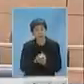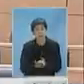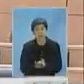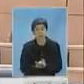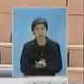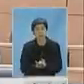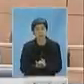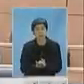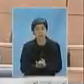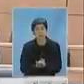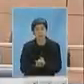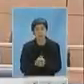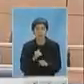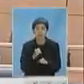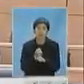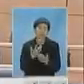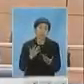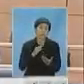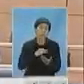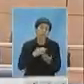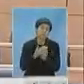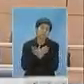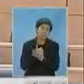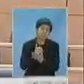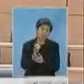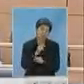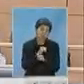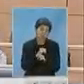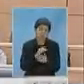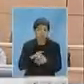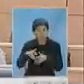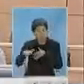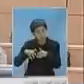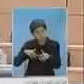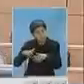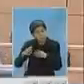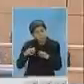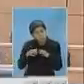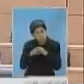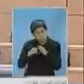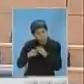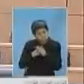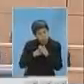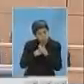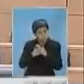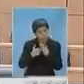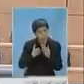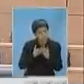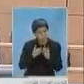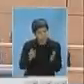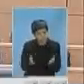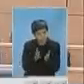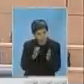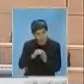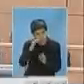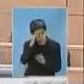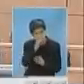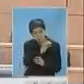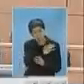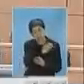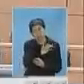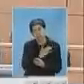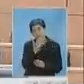ใจกลืนน้ำลายตัวเองหักหลังต่อพี่น้องประชาชนที่ร่วมสู้มาสนับสนุนพลเอกสนธิ